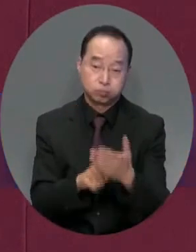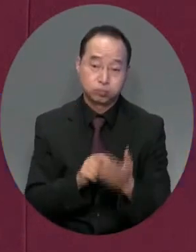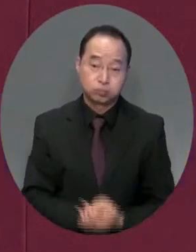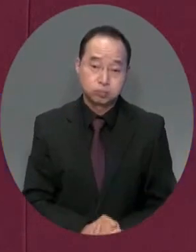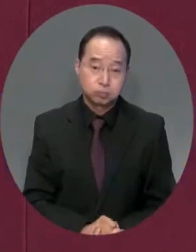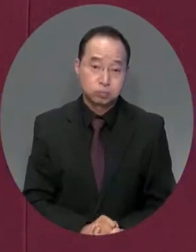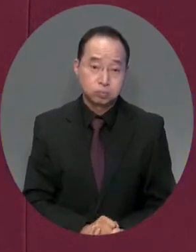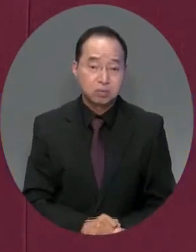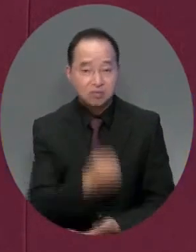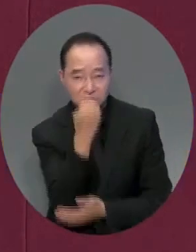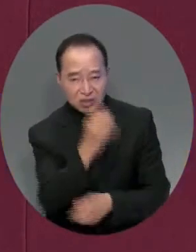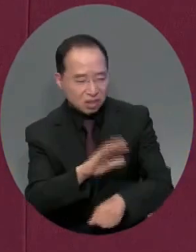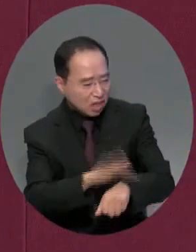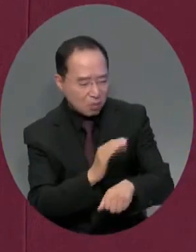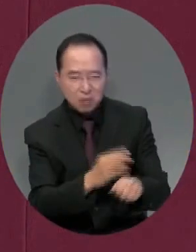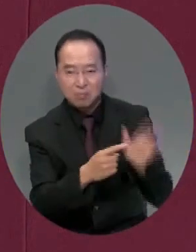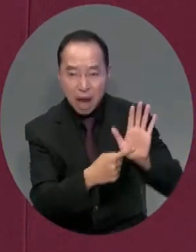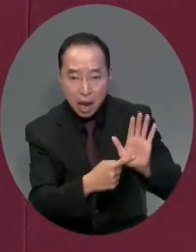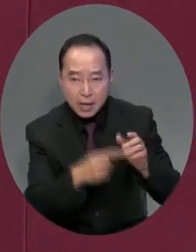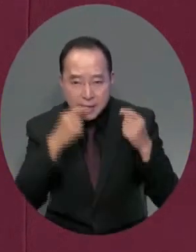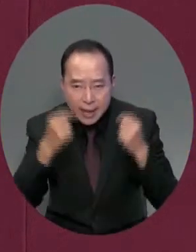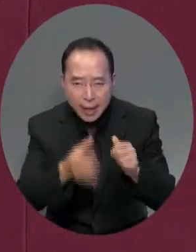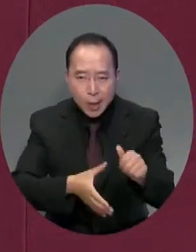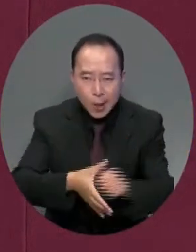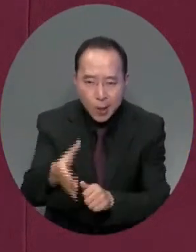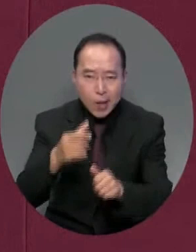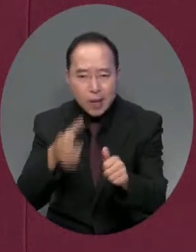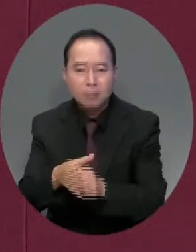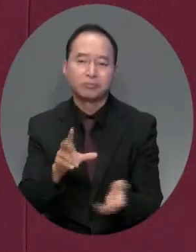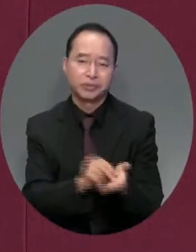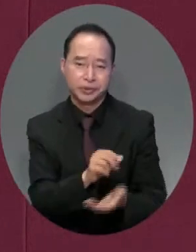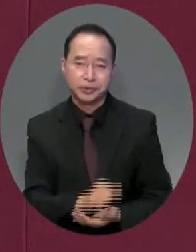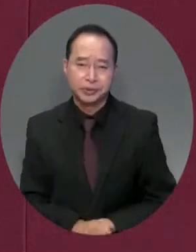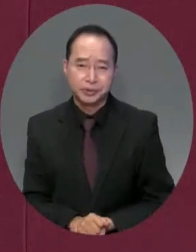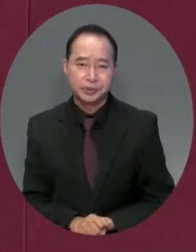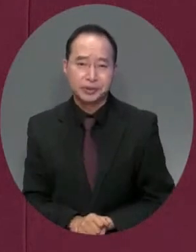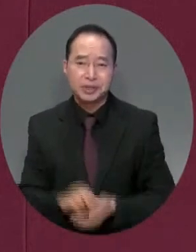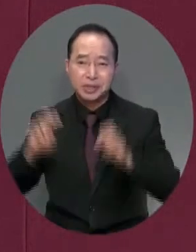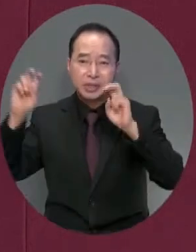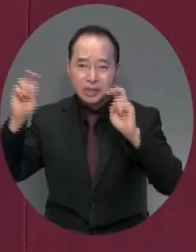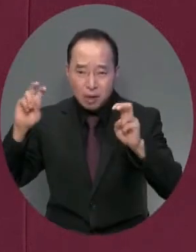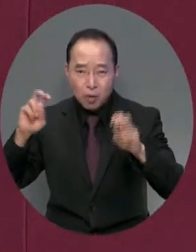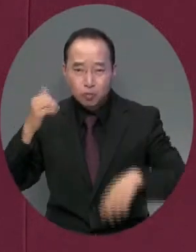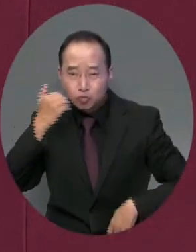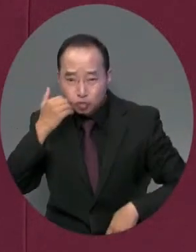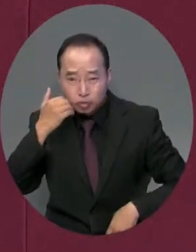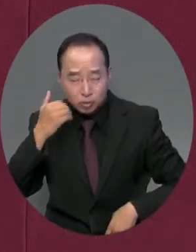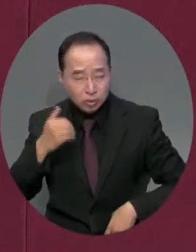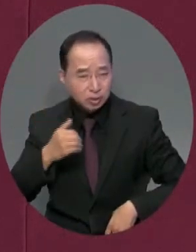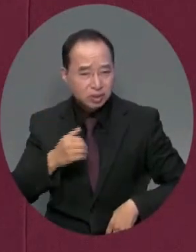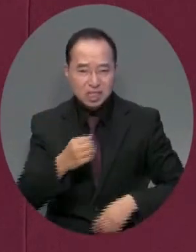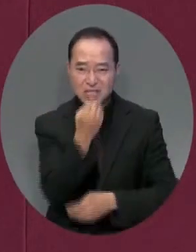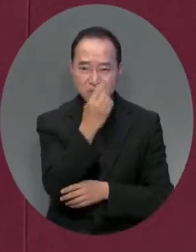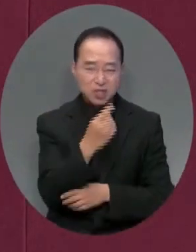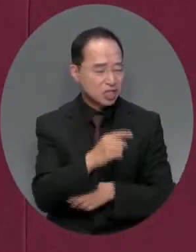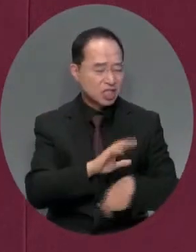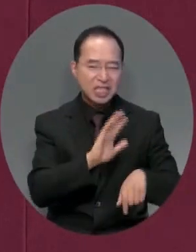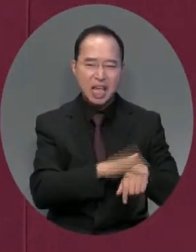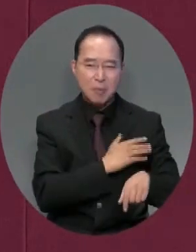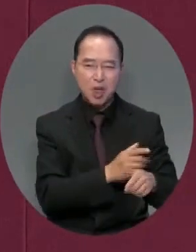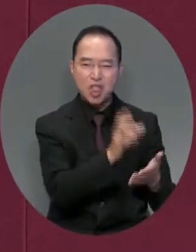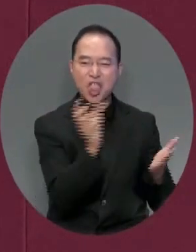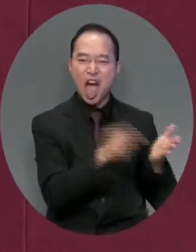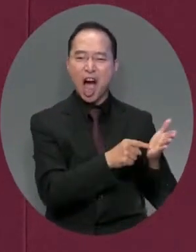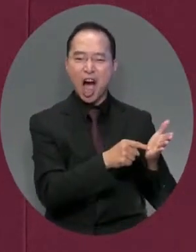잘못된 보도로 개인의 사회적 생명이 무너지고 기업이나 특정 업종에 돌이킬 수 없는 피해가 발생해도